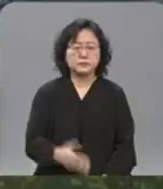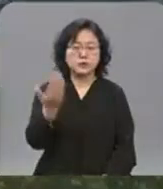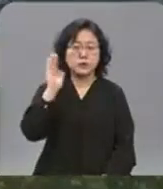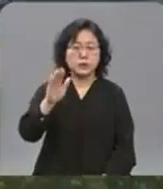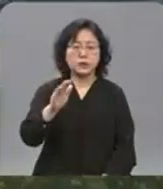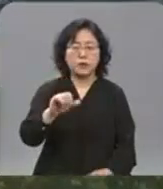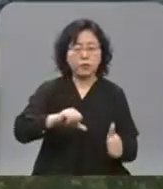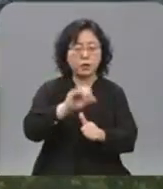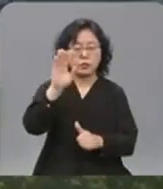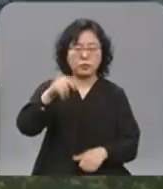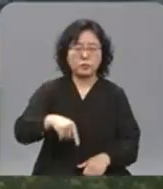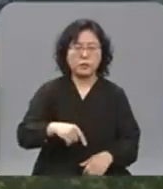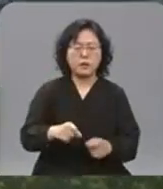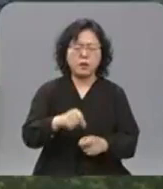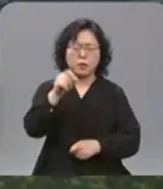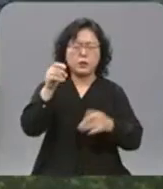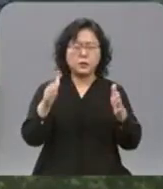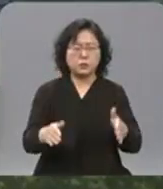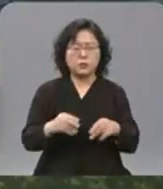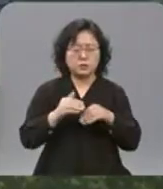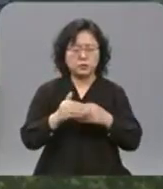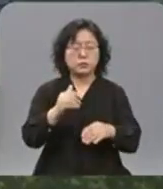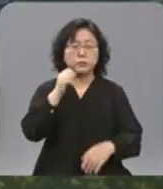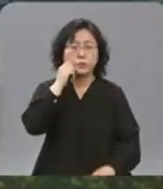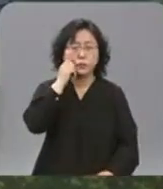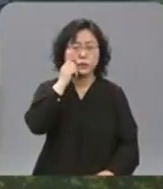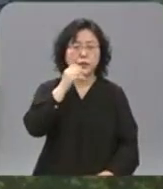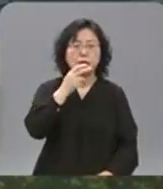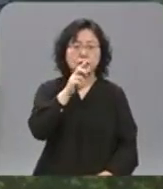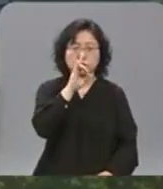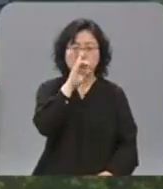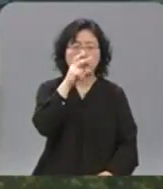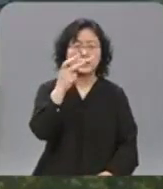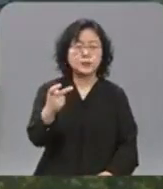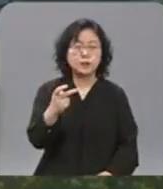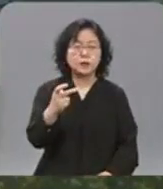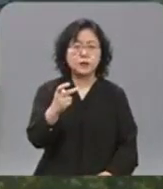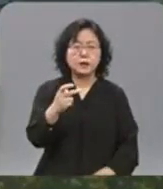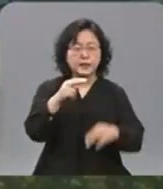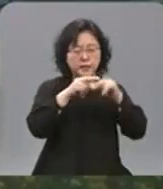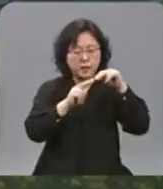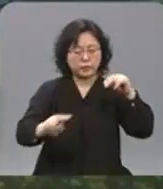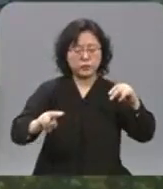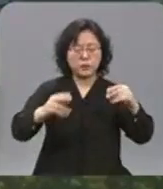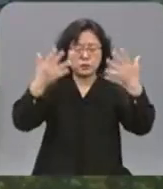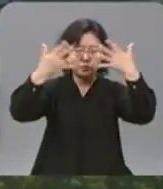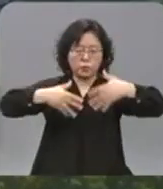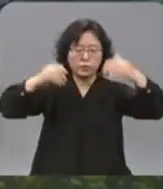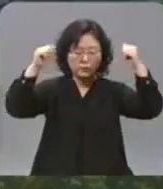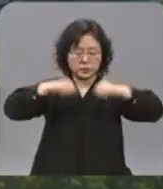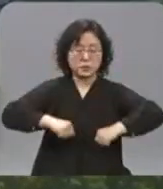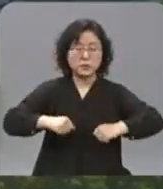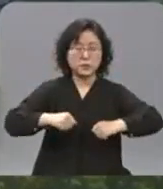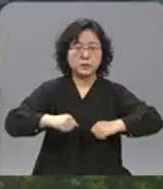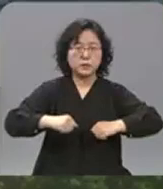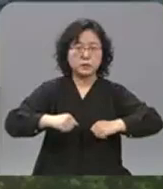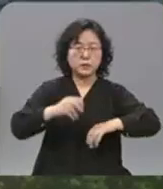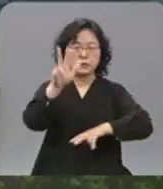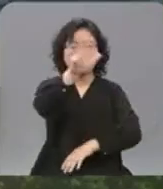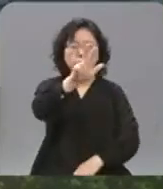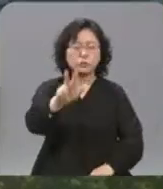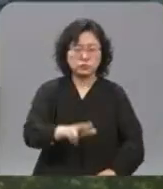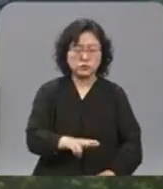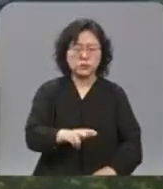최근 환경부가 수십 년 동안 추진되지 못했던 설악산 오색 케이블카를 조건부 승인해주면서